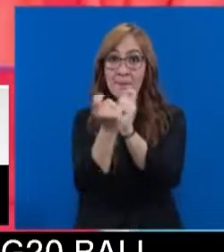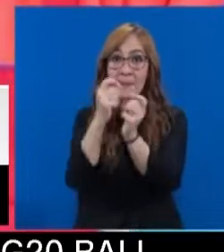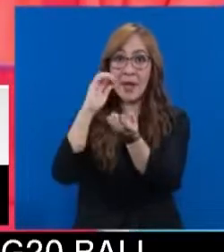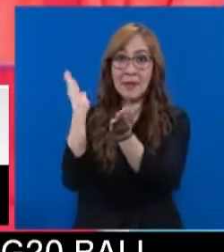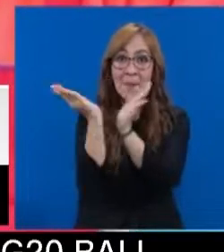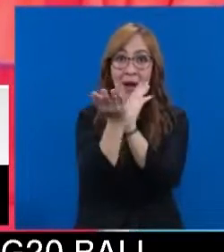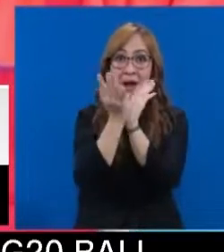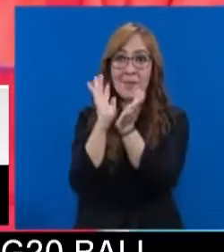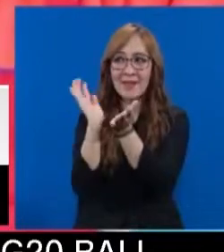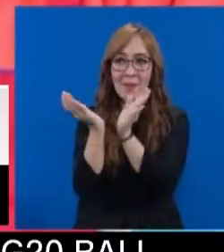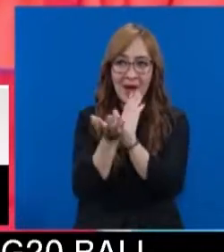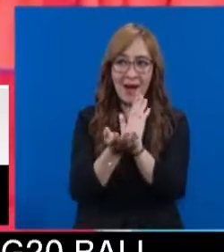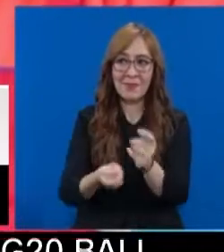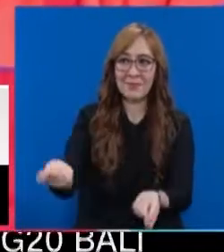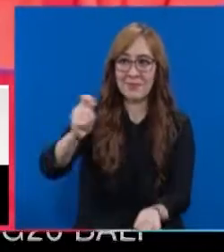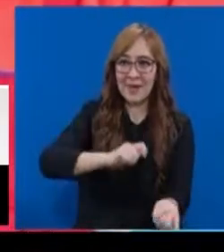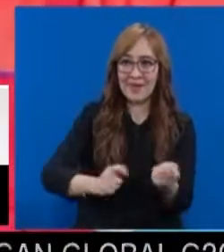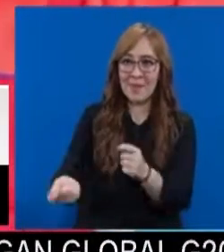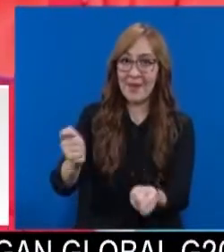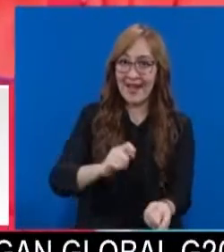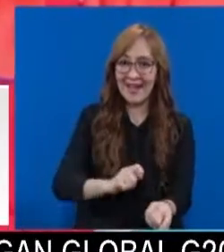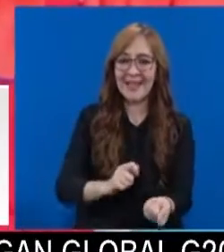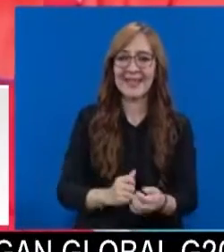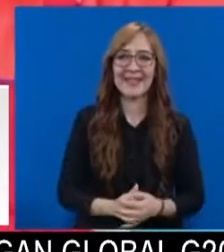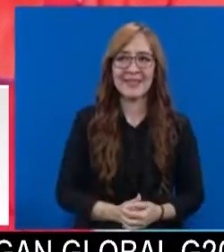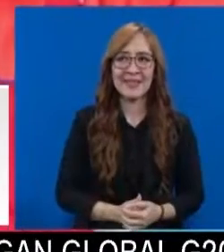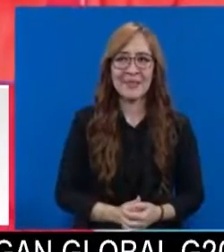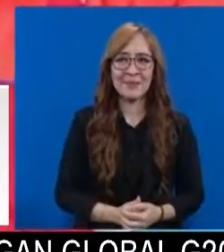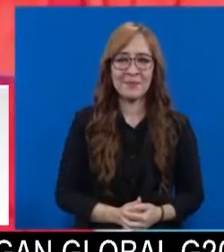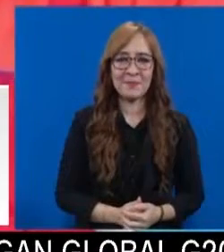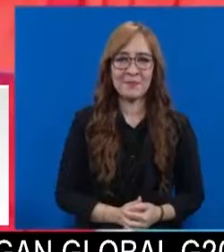Makanya saya buat tuh martabaknya